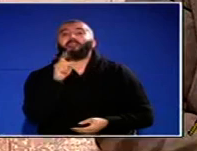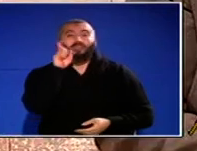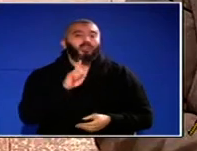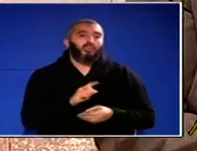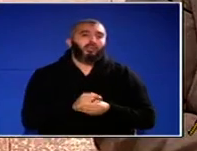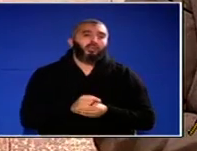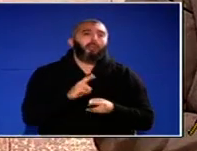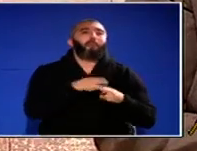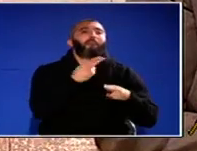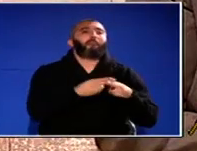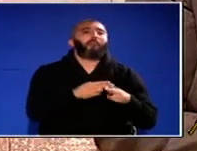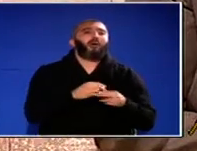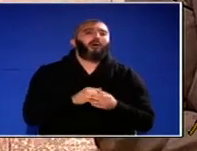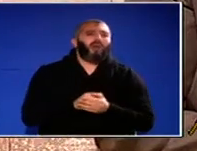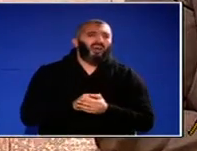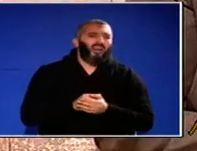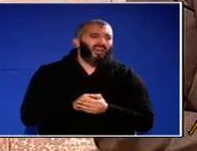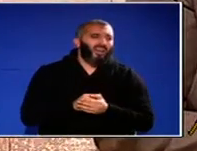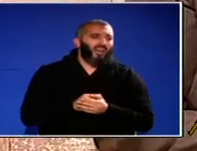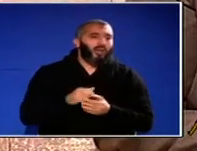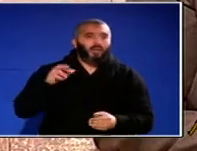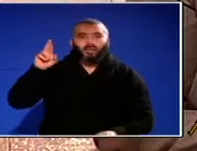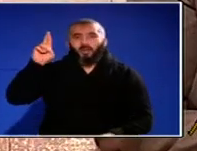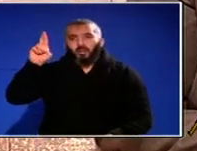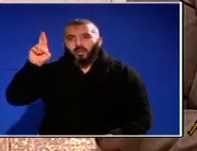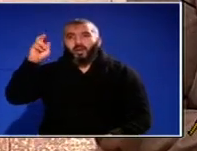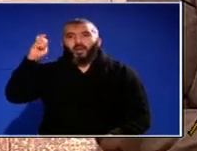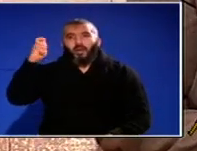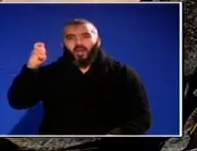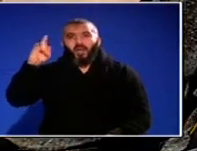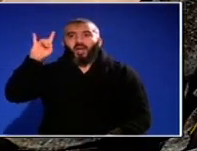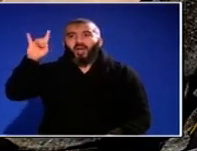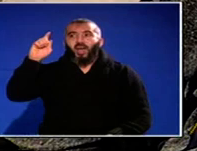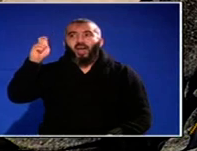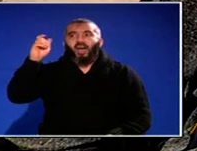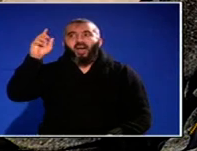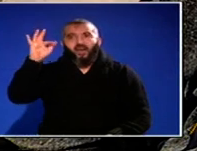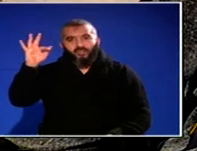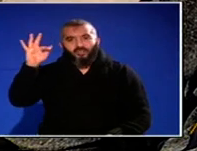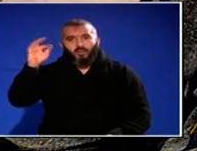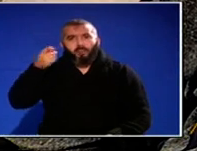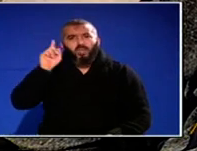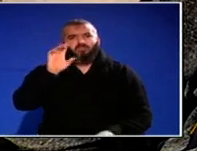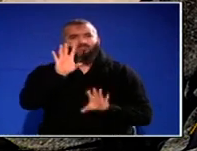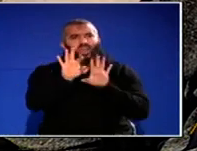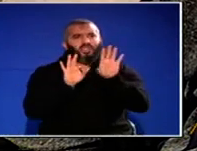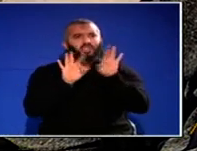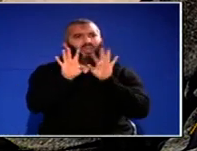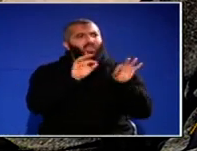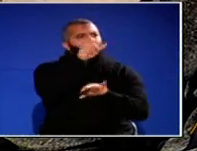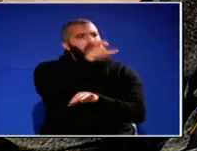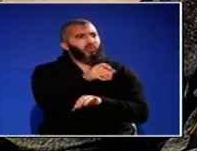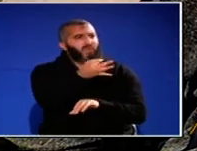واش؟ رهف. رهف نعم. وهناك من انتقد. من نعتقد هذا